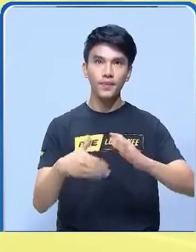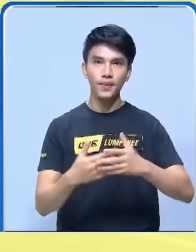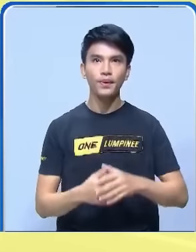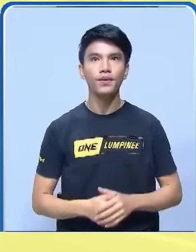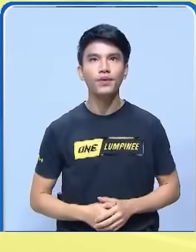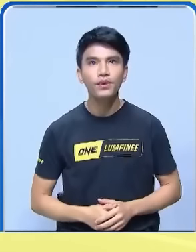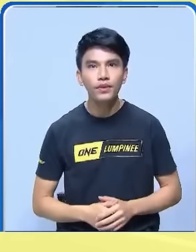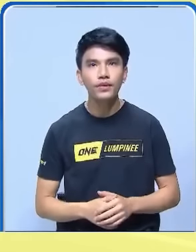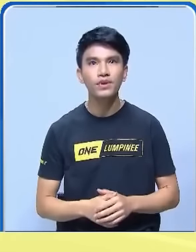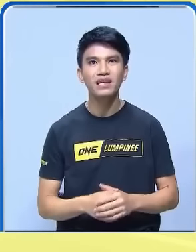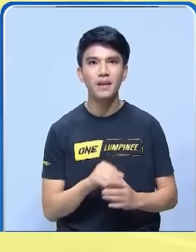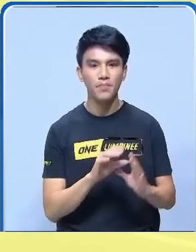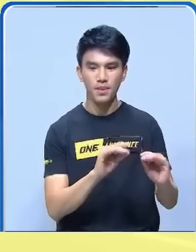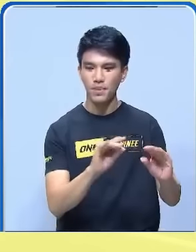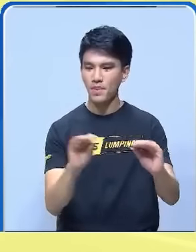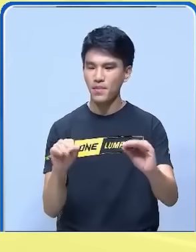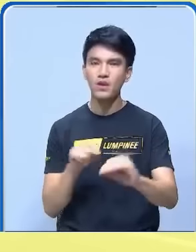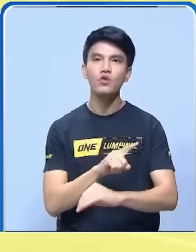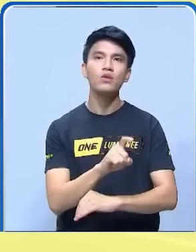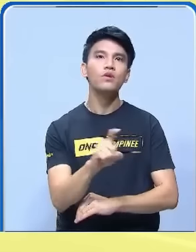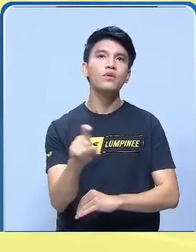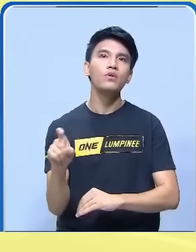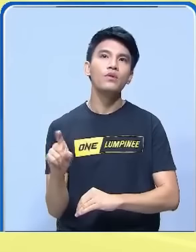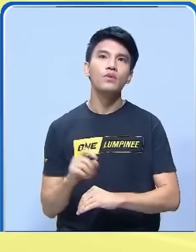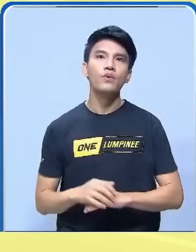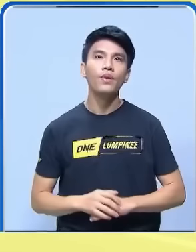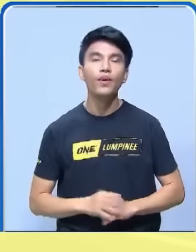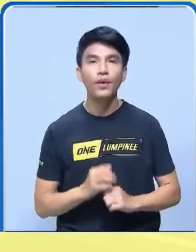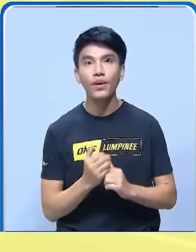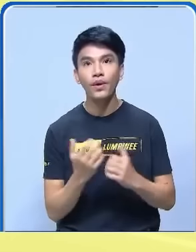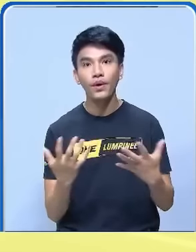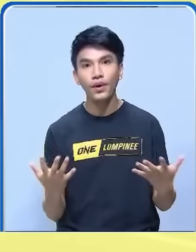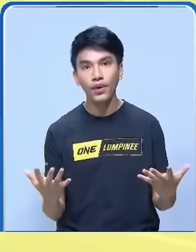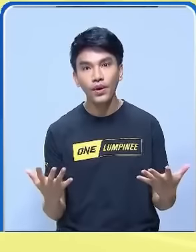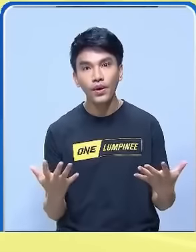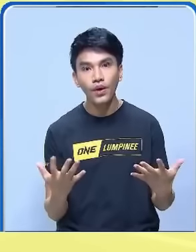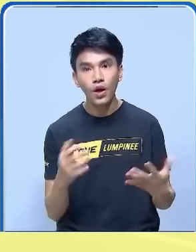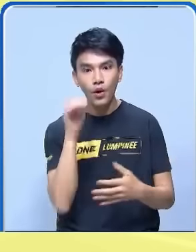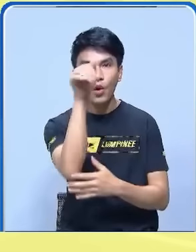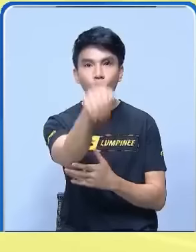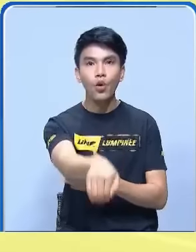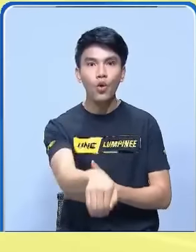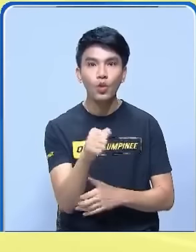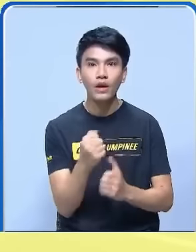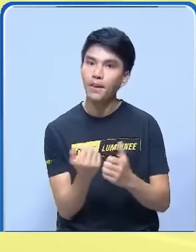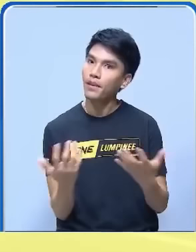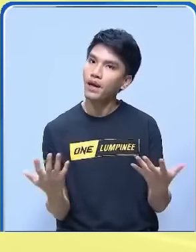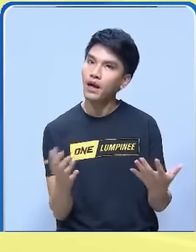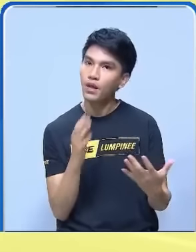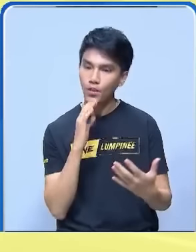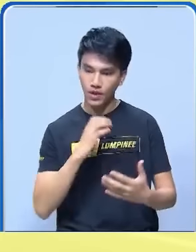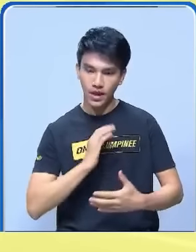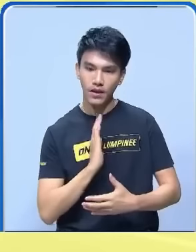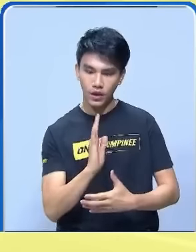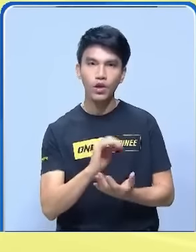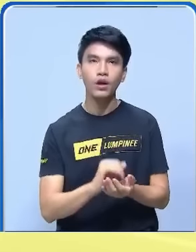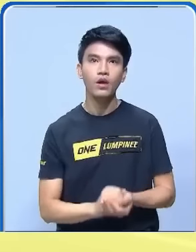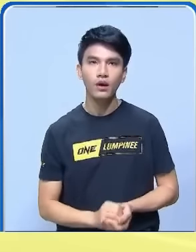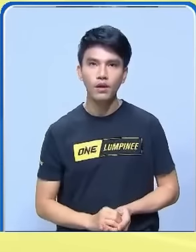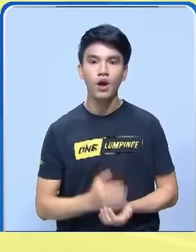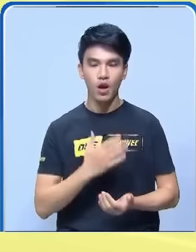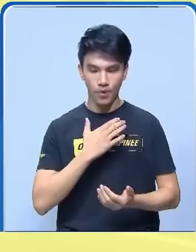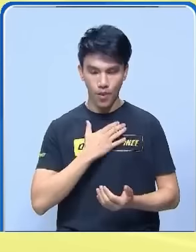สภาพเละเทะเกือบทั้งเมืองแล้วยังไงจะใช้มือขุดเหรอครับเนี่ยถ้าอยากเห็นตรงใช่ไหมผมพูดเลย